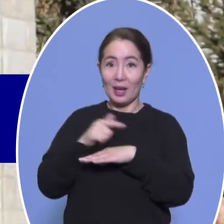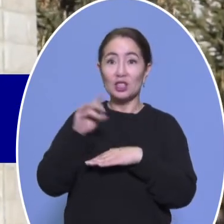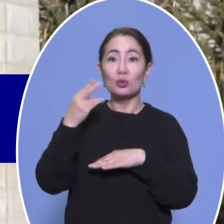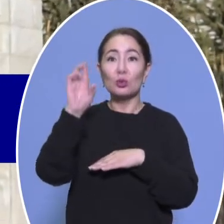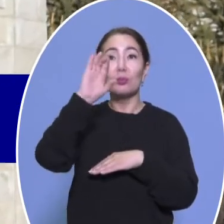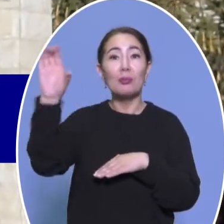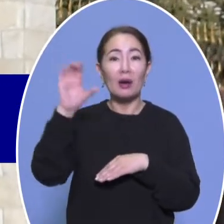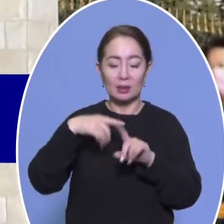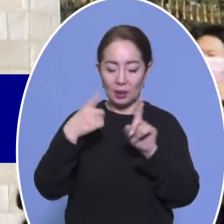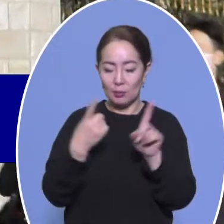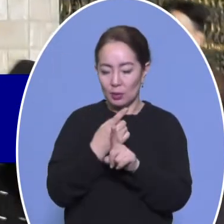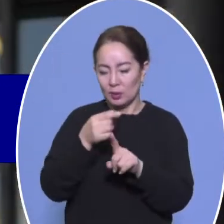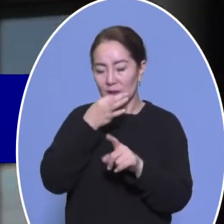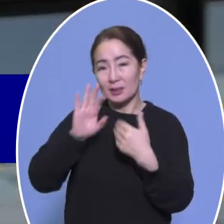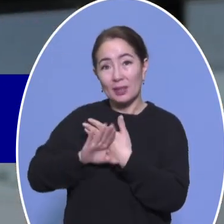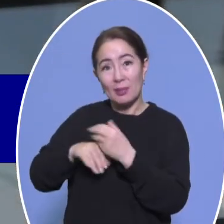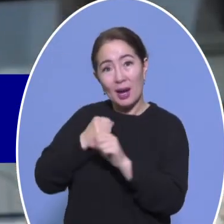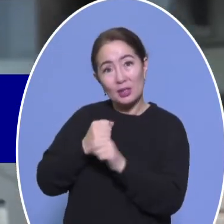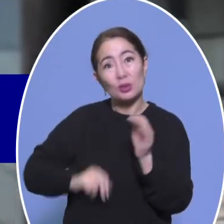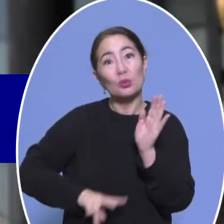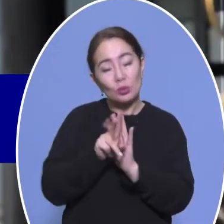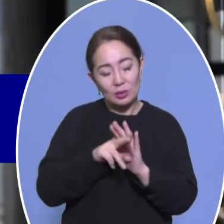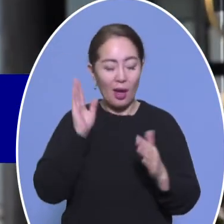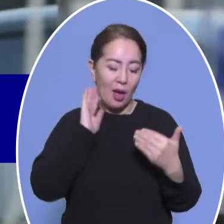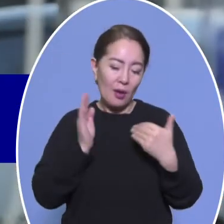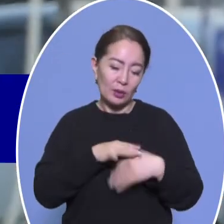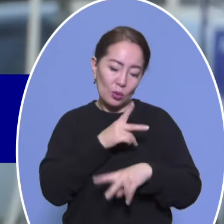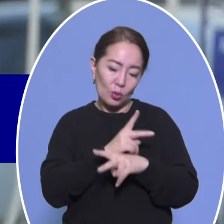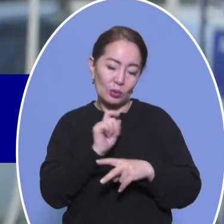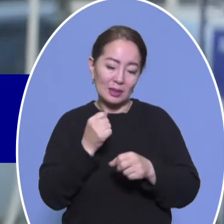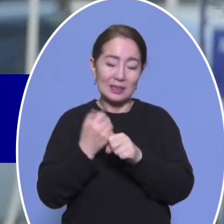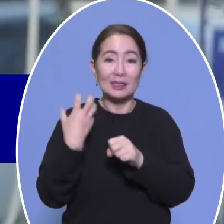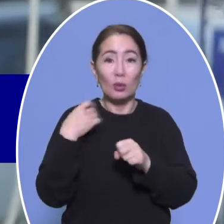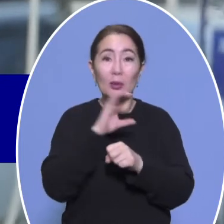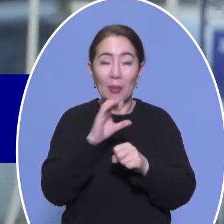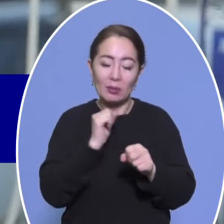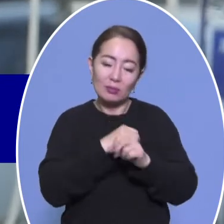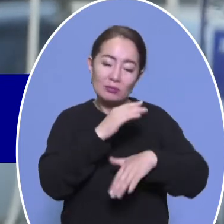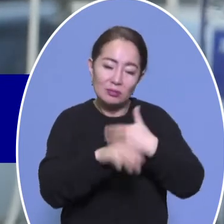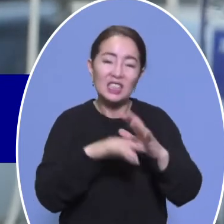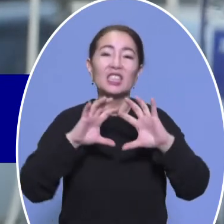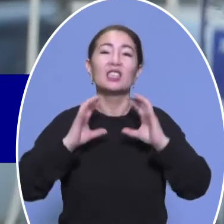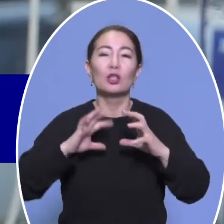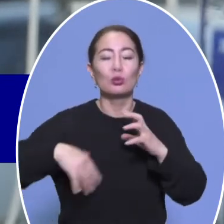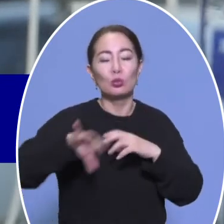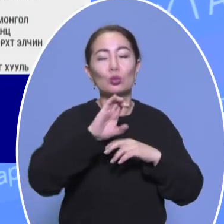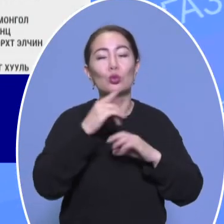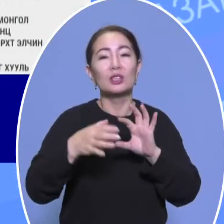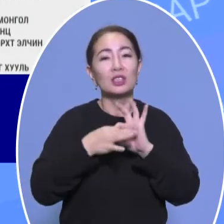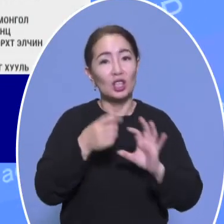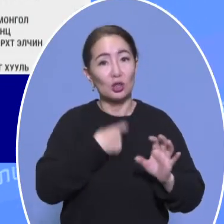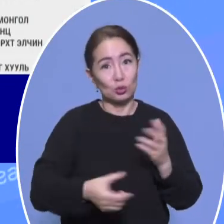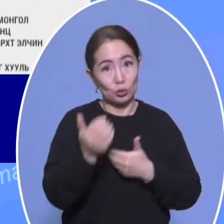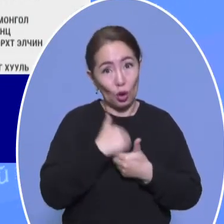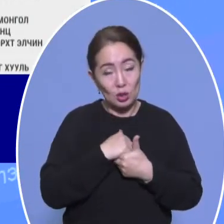бодис гэмтрэгтэй тэмцэх албанаас үүсгэн байгуулсан авилгын эсрэг хууль сахиулах байгууллагуудын үйл ажиллагааны дэлхийн нийтийн сүлжээний гишүүн боллоо. За